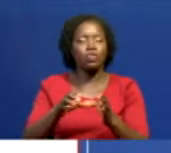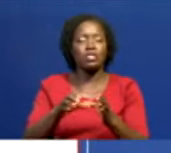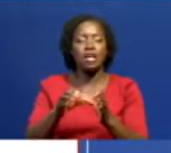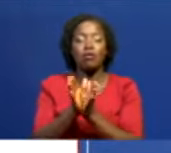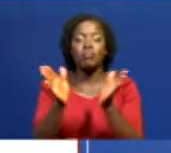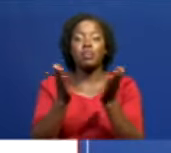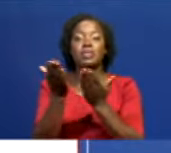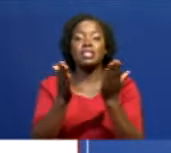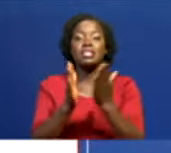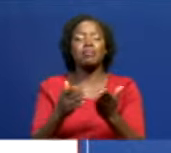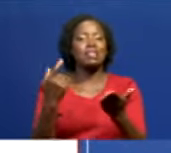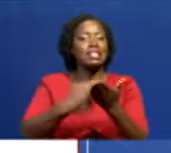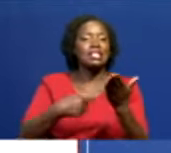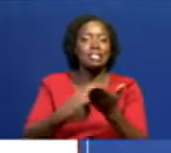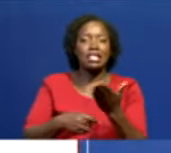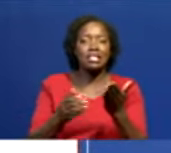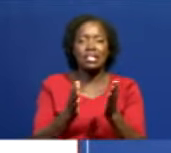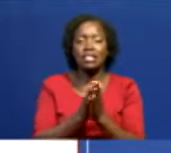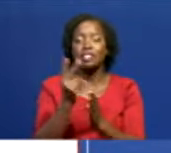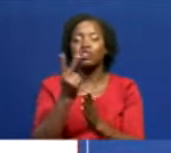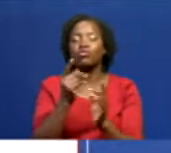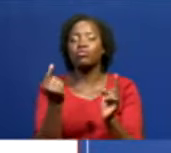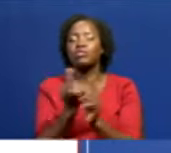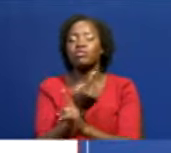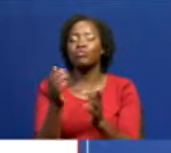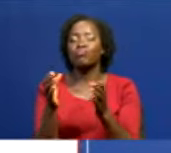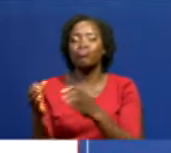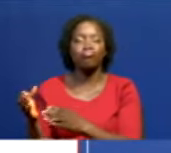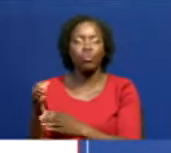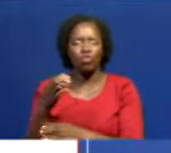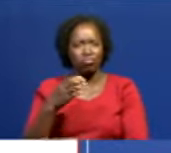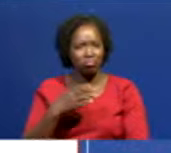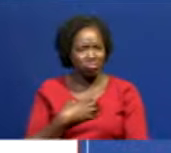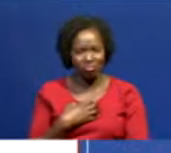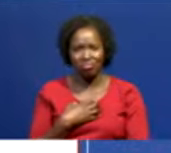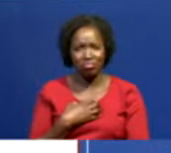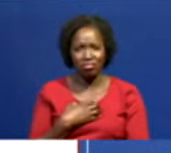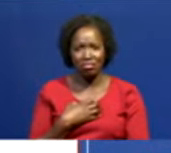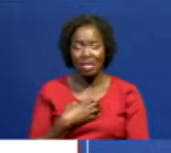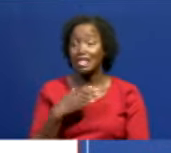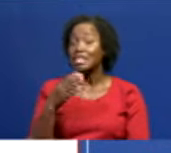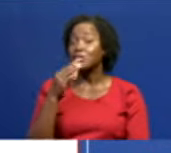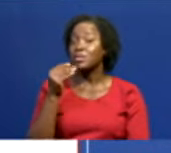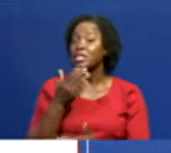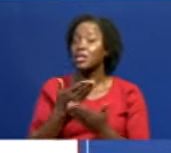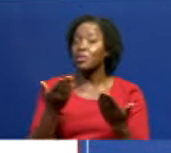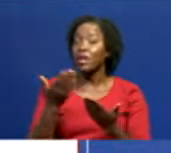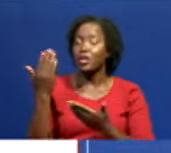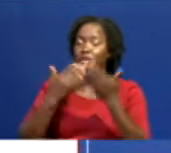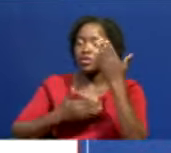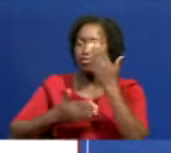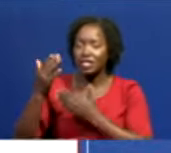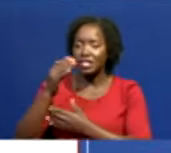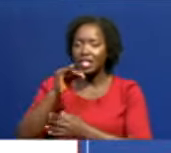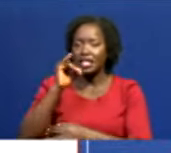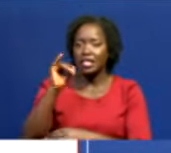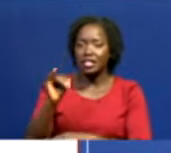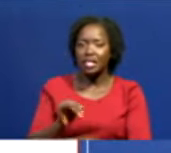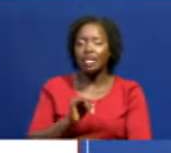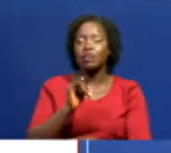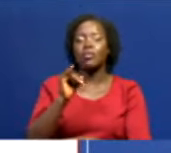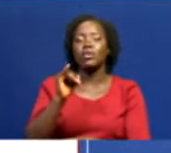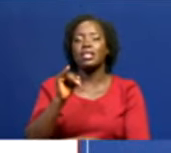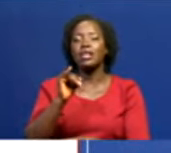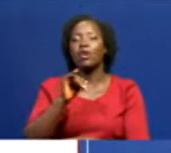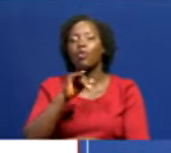umma kutozwa kwenye mipango miwili tofauti ya malipo ya ustaafu. Korir alikuwa akiongea katika chuo kikuu cha Jaramogi Odinga, kaunti